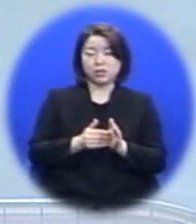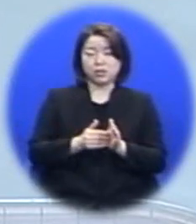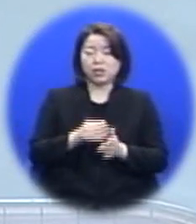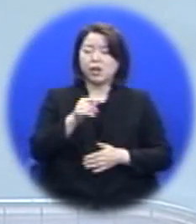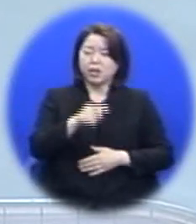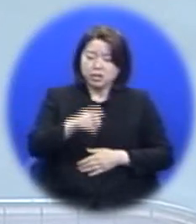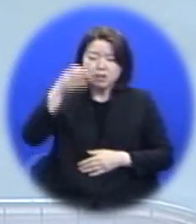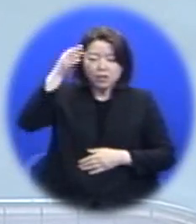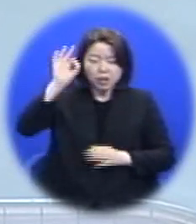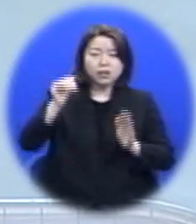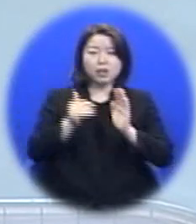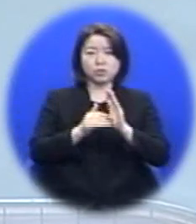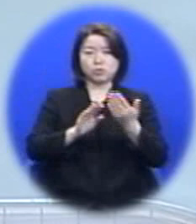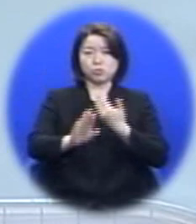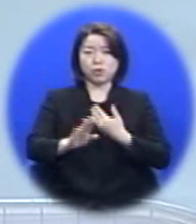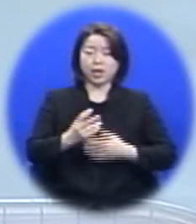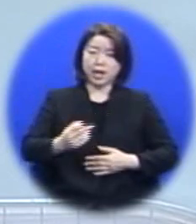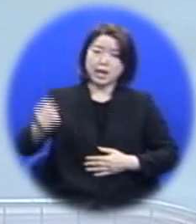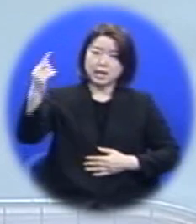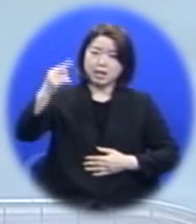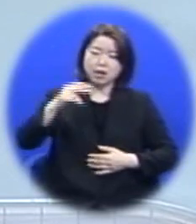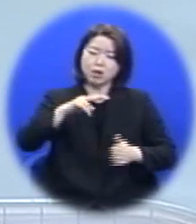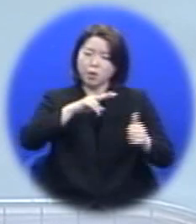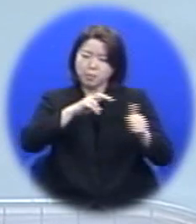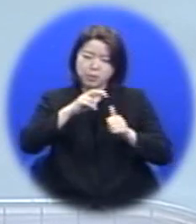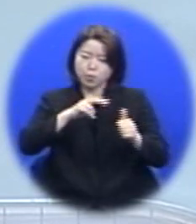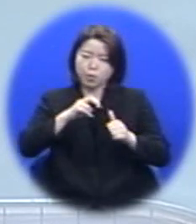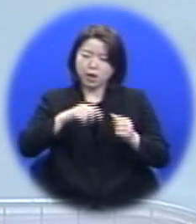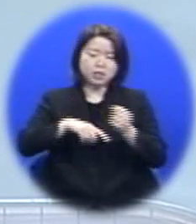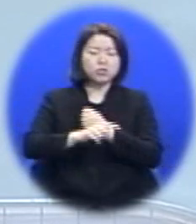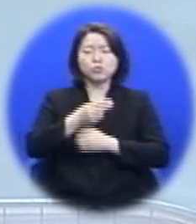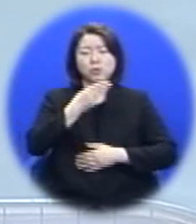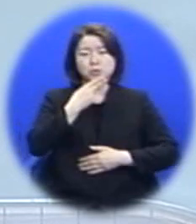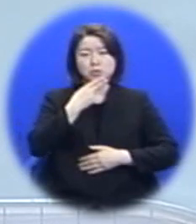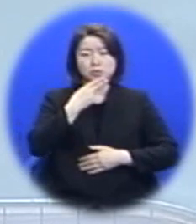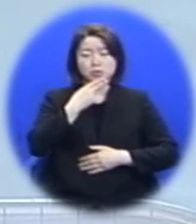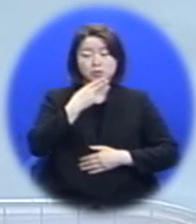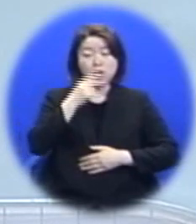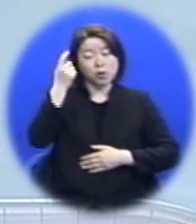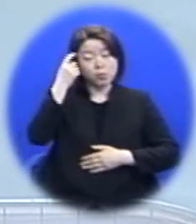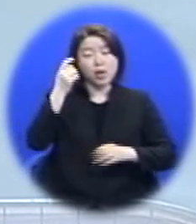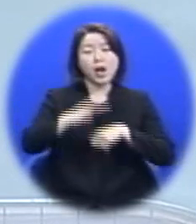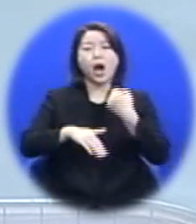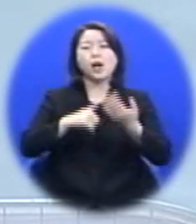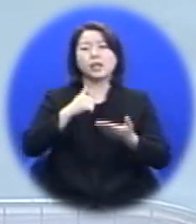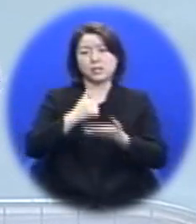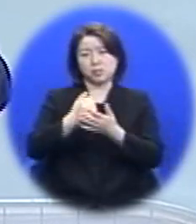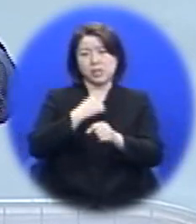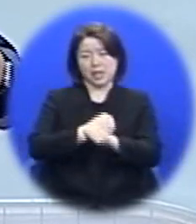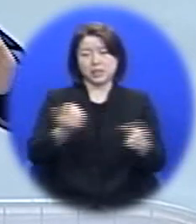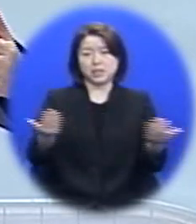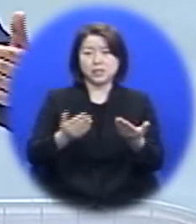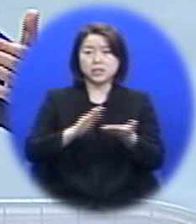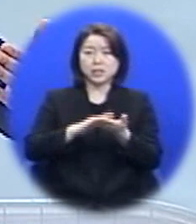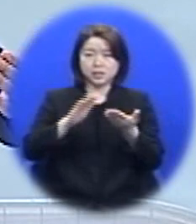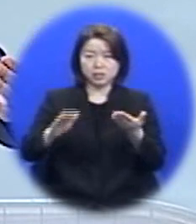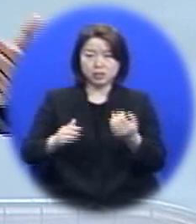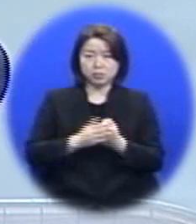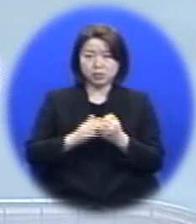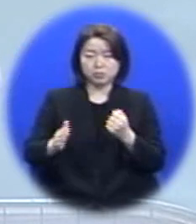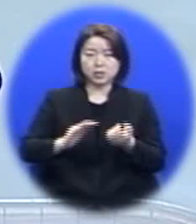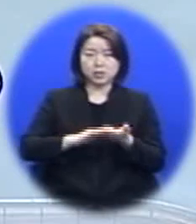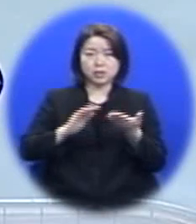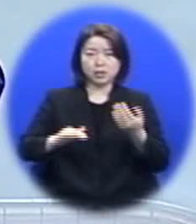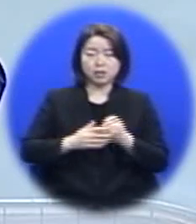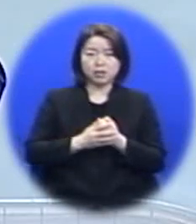나니까 형들 원망할 이유가 없는 거예요. 하나님이 다 그렇게 하신 거니까. 그래서 형들을